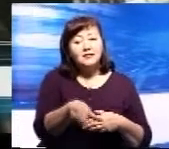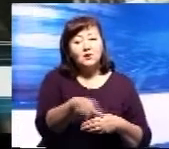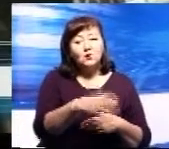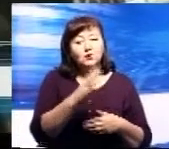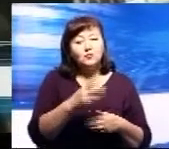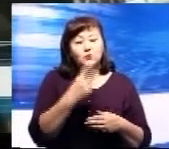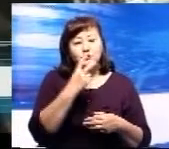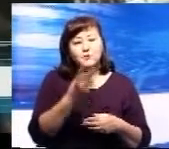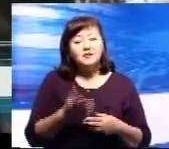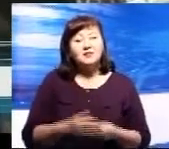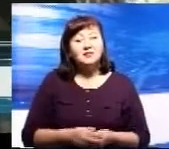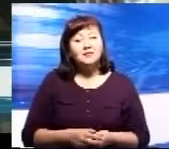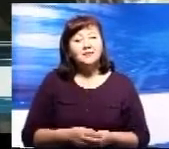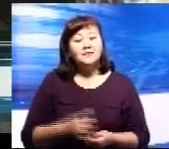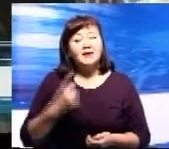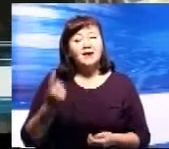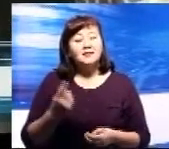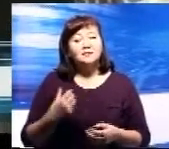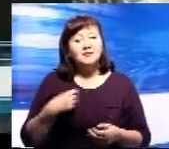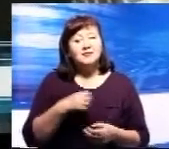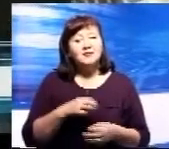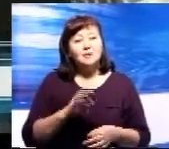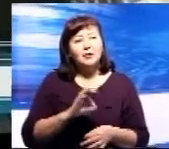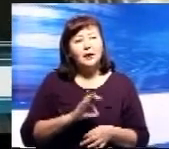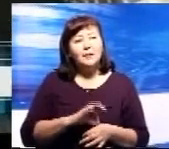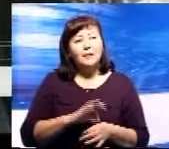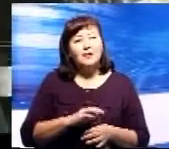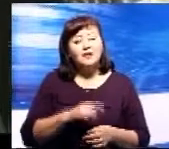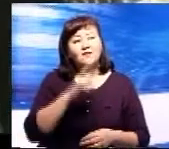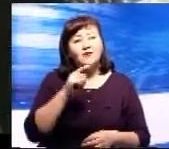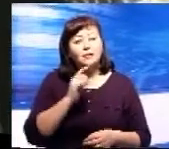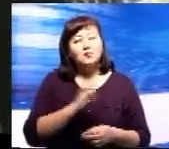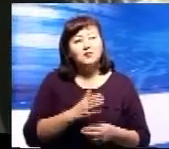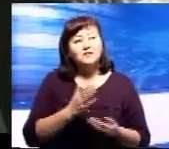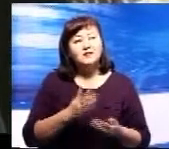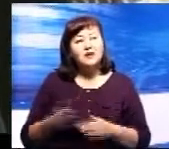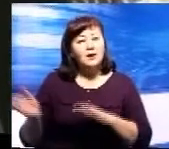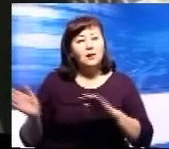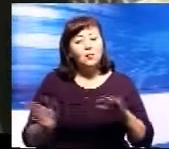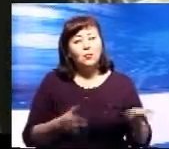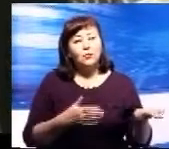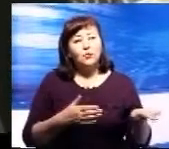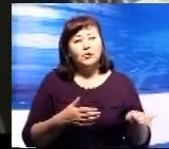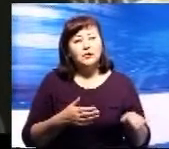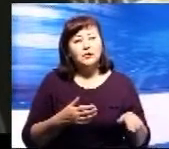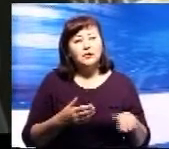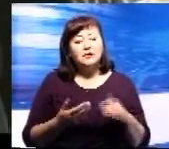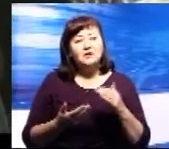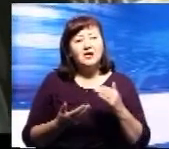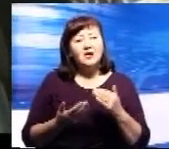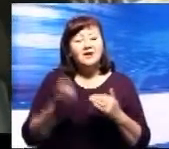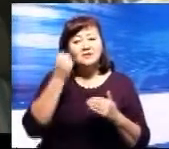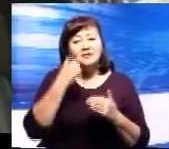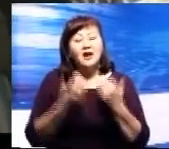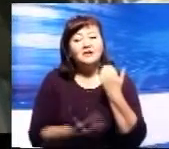дорогам. Одним из наболевших вопросов по благоустройству дворов является снос, скашивание деревьев,